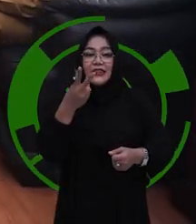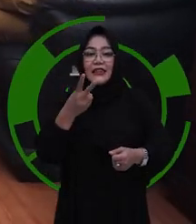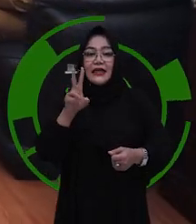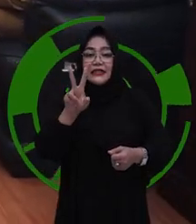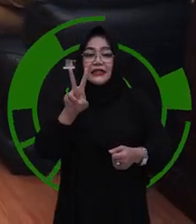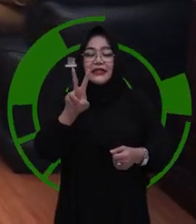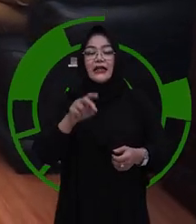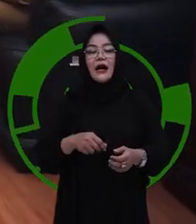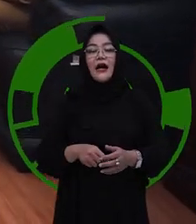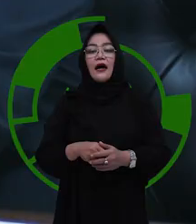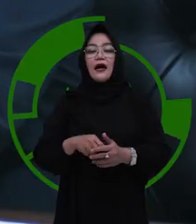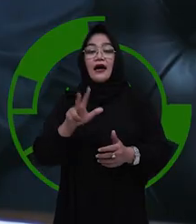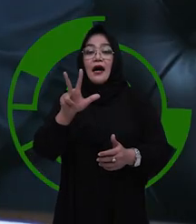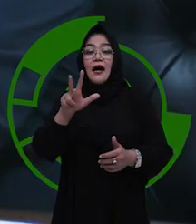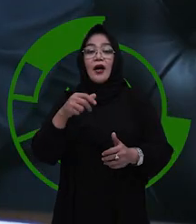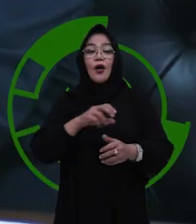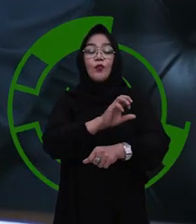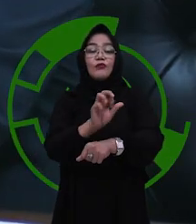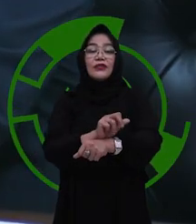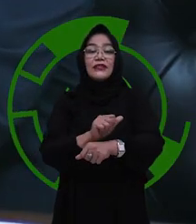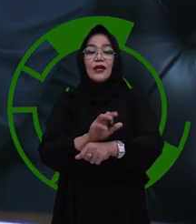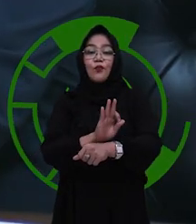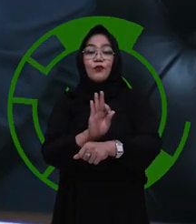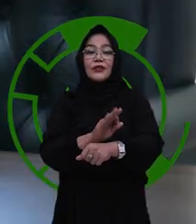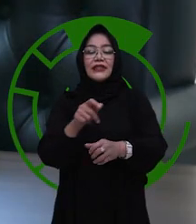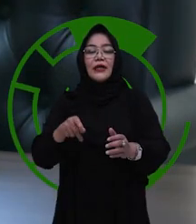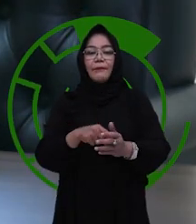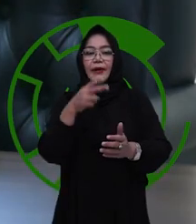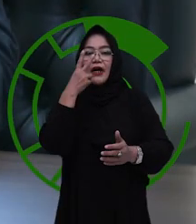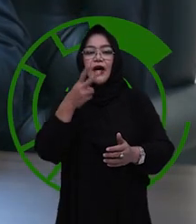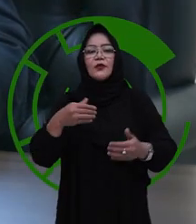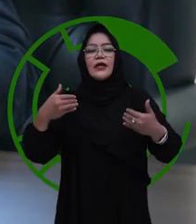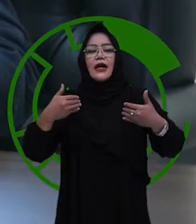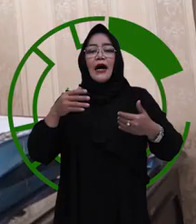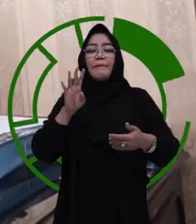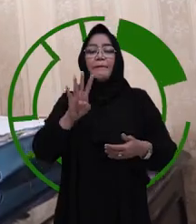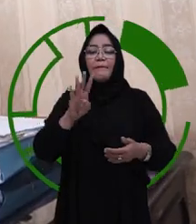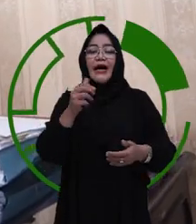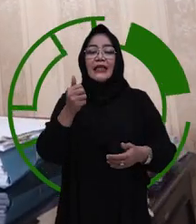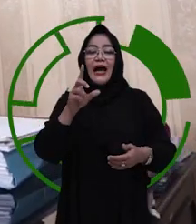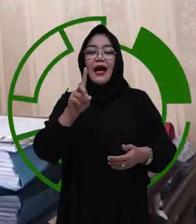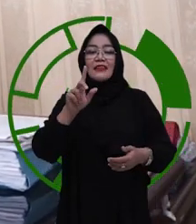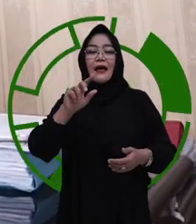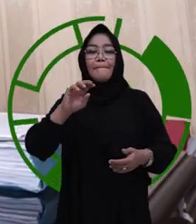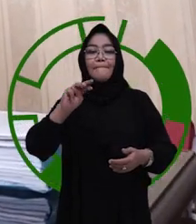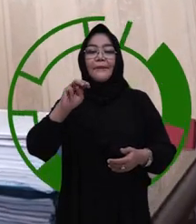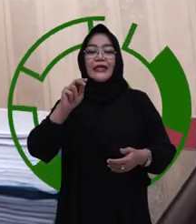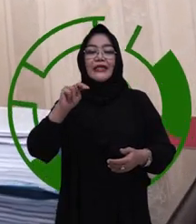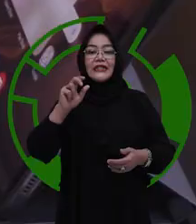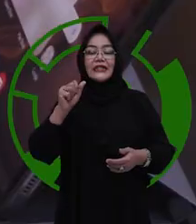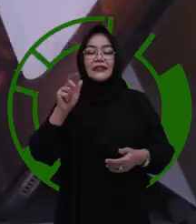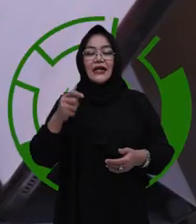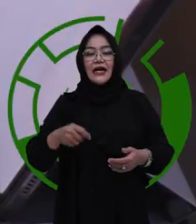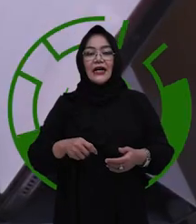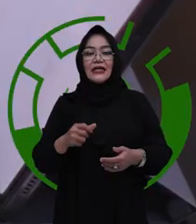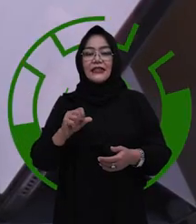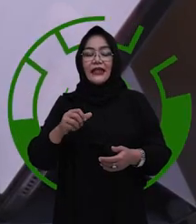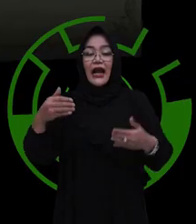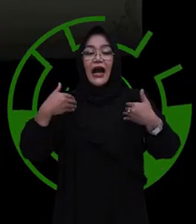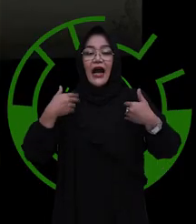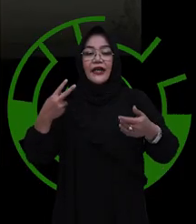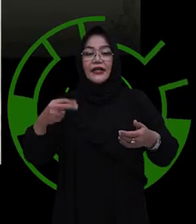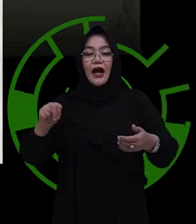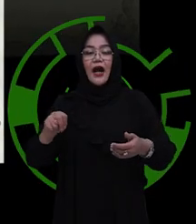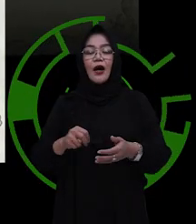pengawasan. 4. Fungsi administratif. Adapun visi Pengadilan Tinggi DKI Jakarta